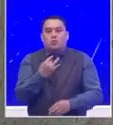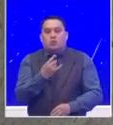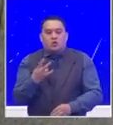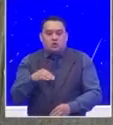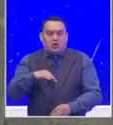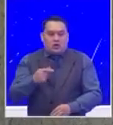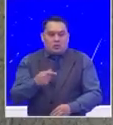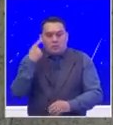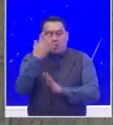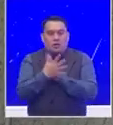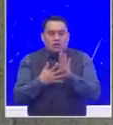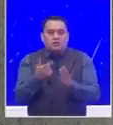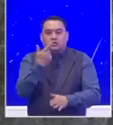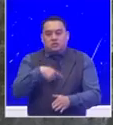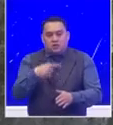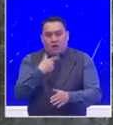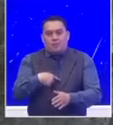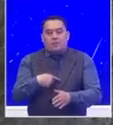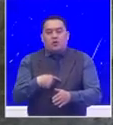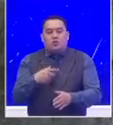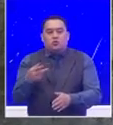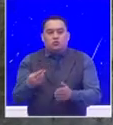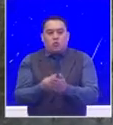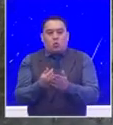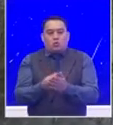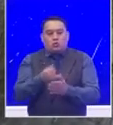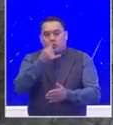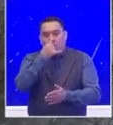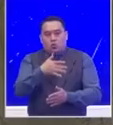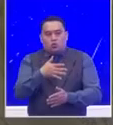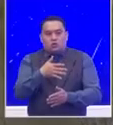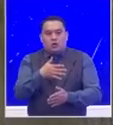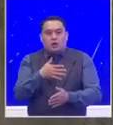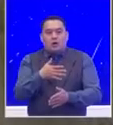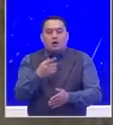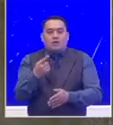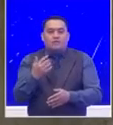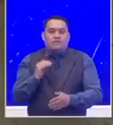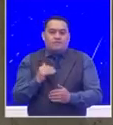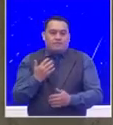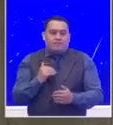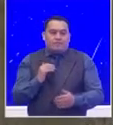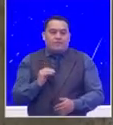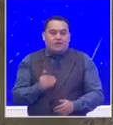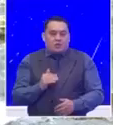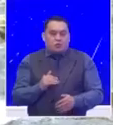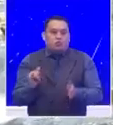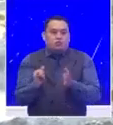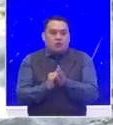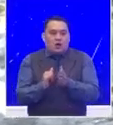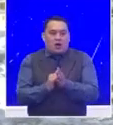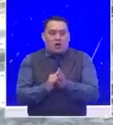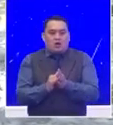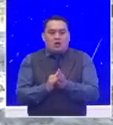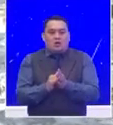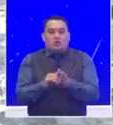тенге. Понятно, что самостоятельно потянуть такую сумму под силу не каждому КСК. Поэтому одна из фирм решила установить камеры наблюдения, взимая с